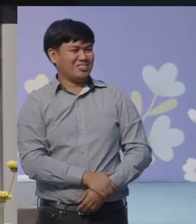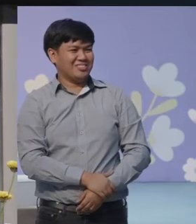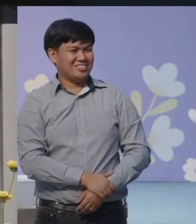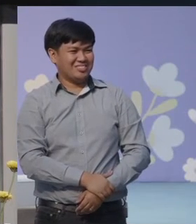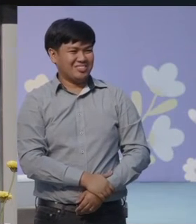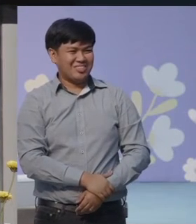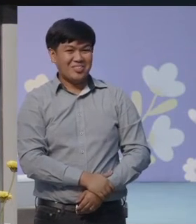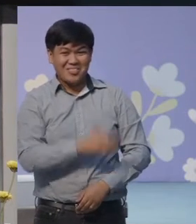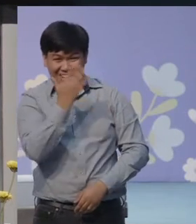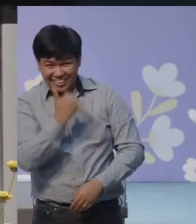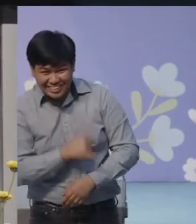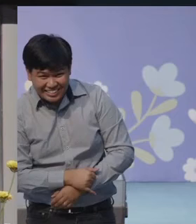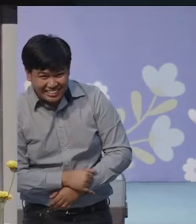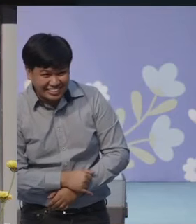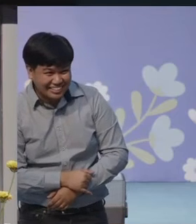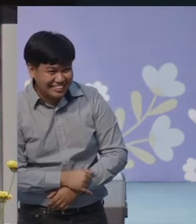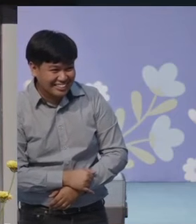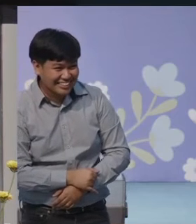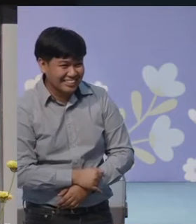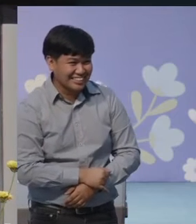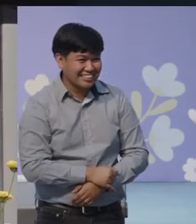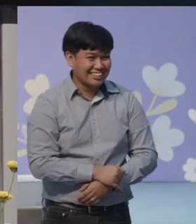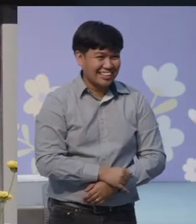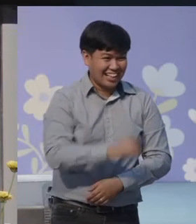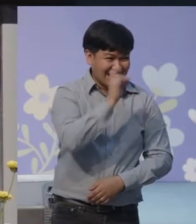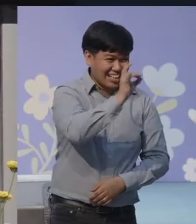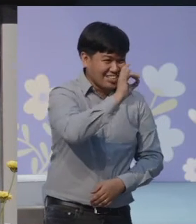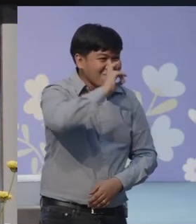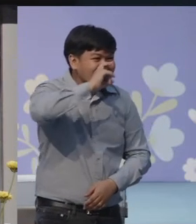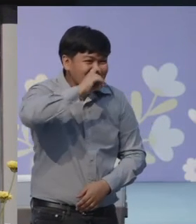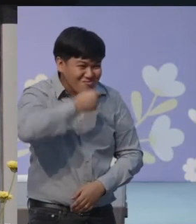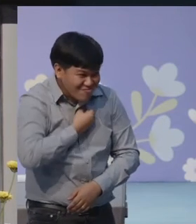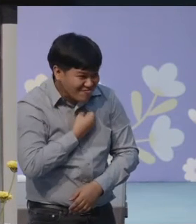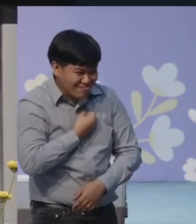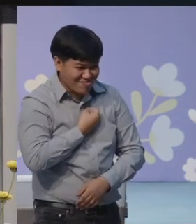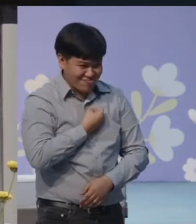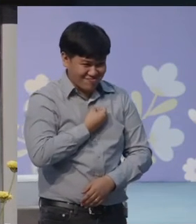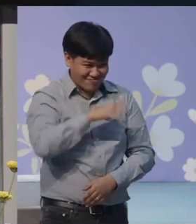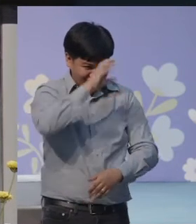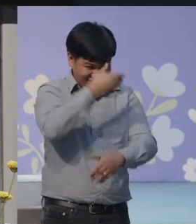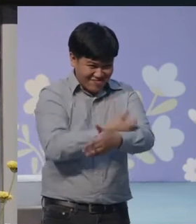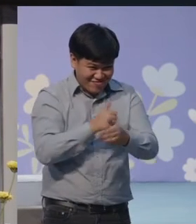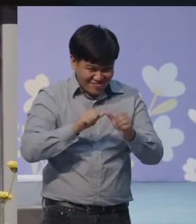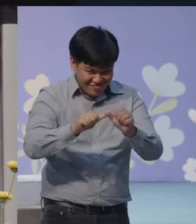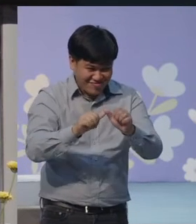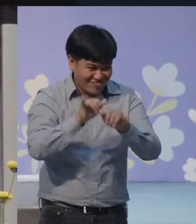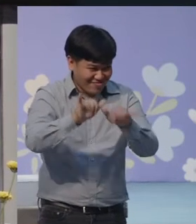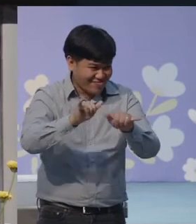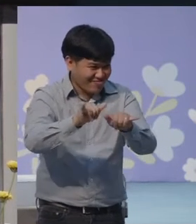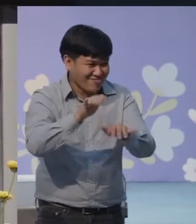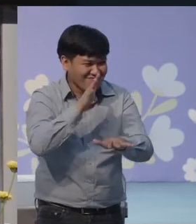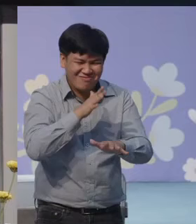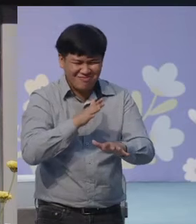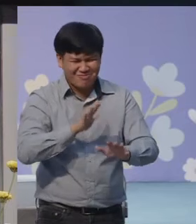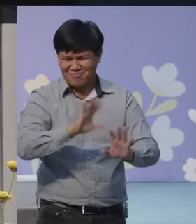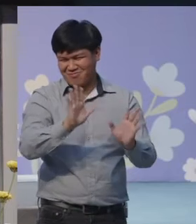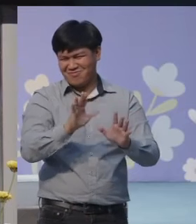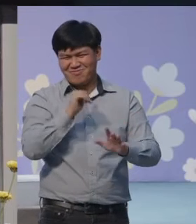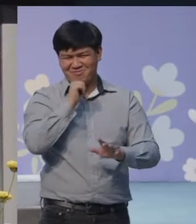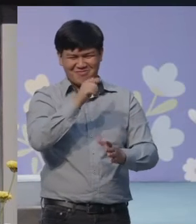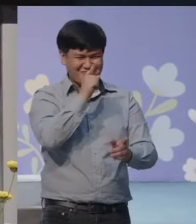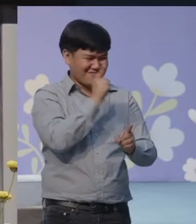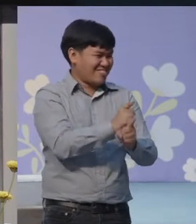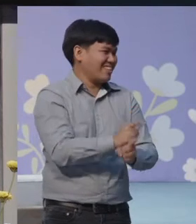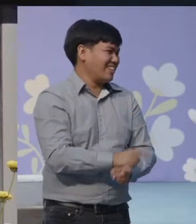80 taong anak ninyo, ibigay nyo na sa Panginoon yan. Hindi nyo na kailangan